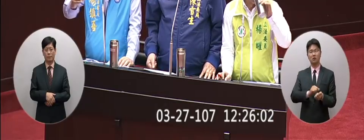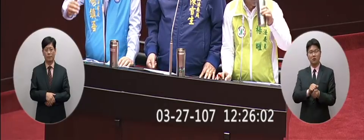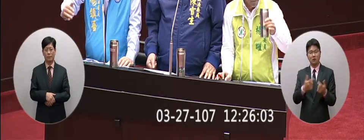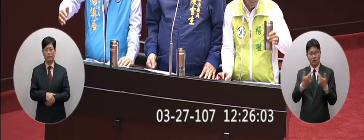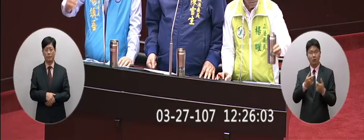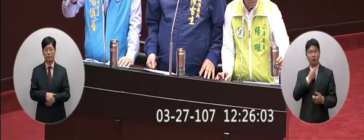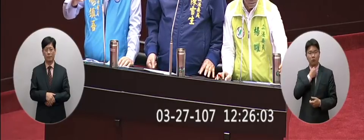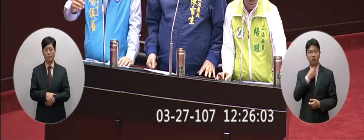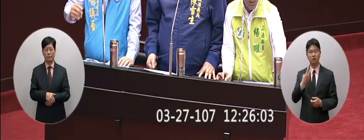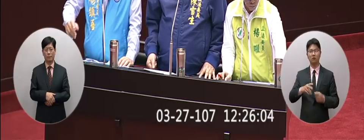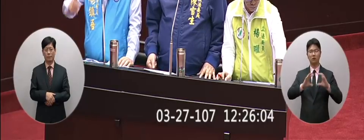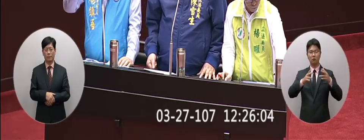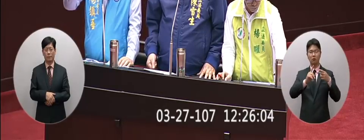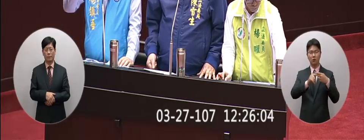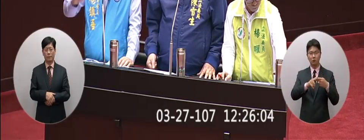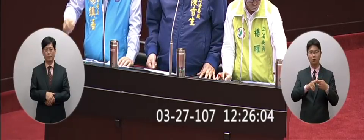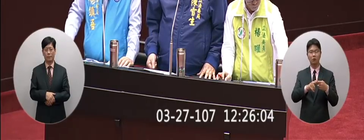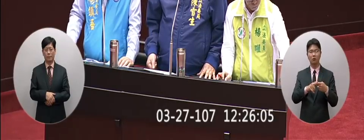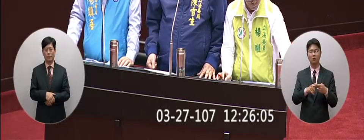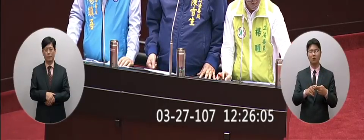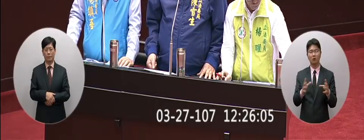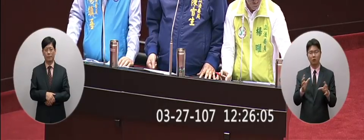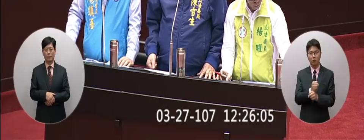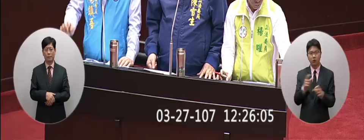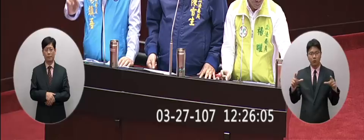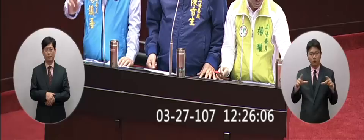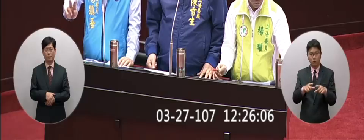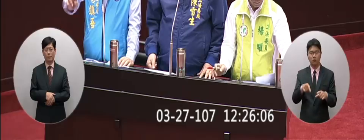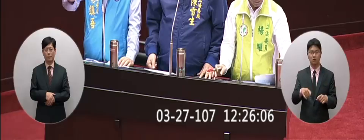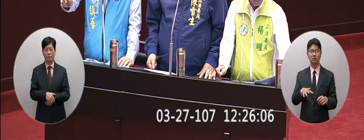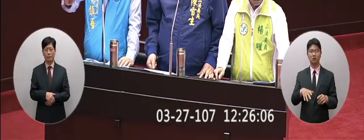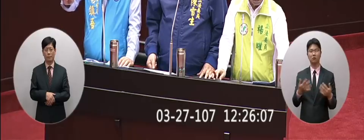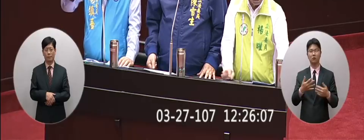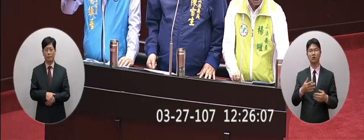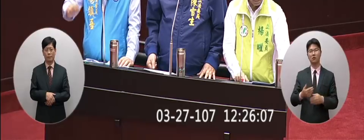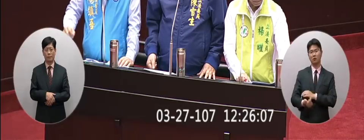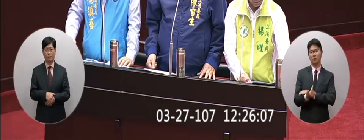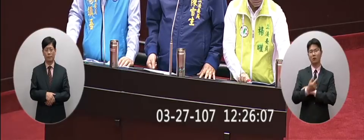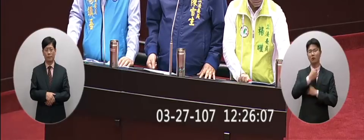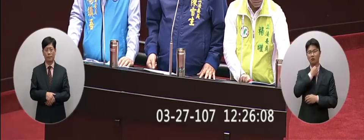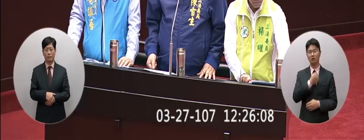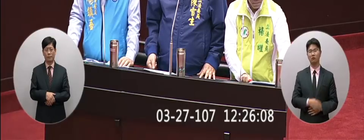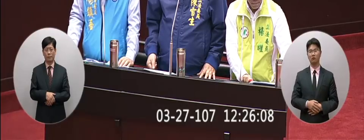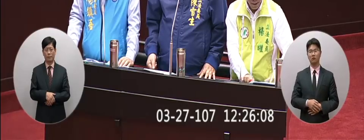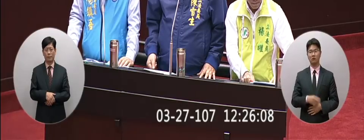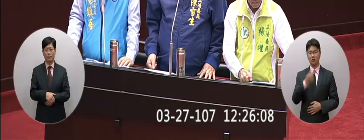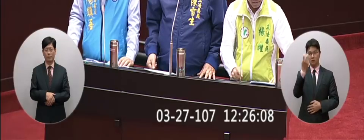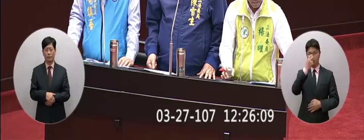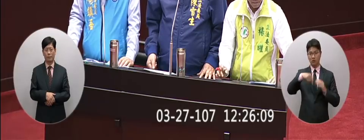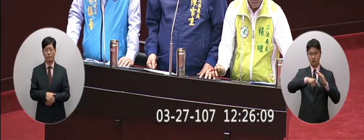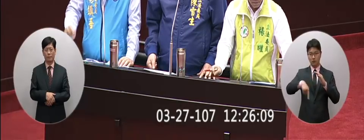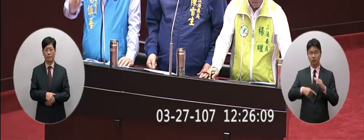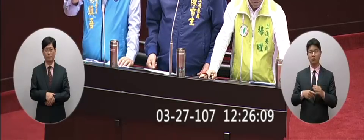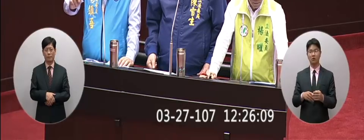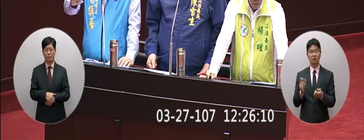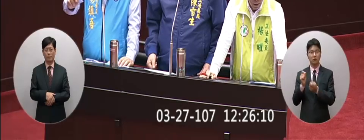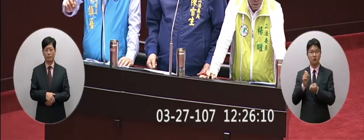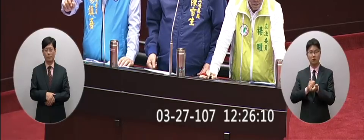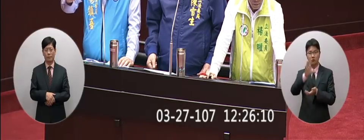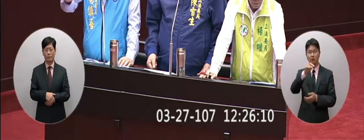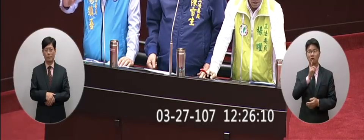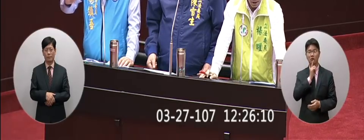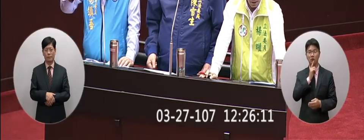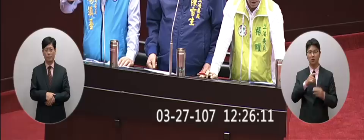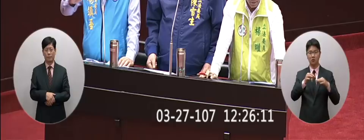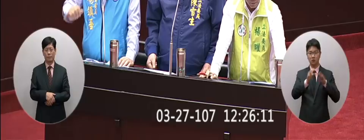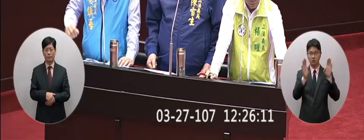的流失刻不容缓。以金门来讲，光是监察院在2年多前的报告就已经点出来了，金门的